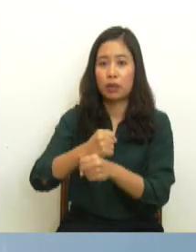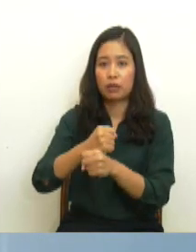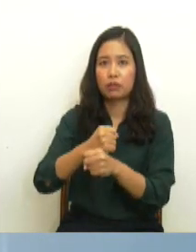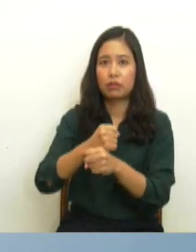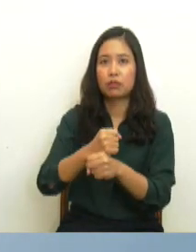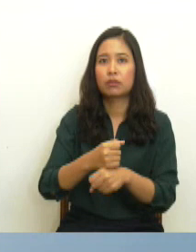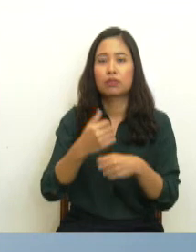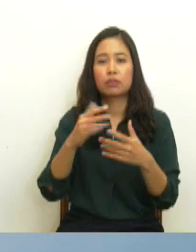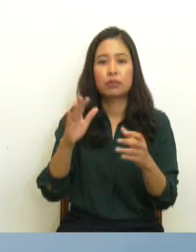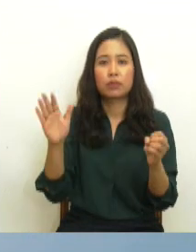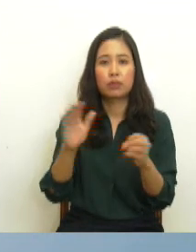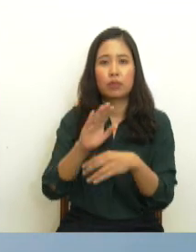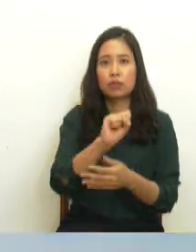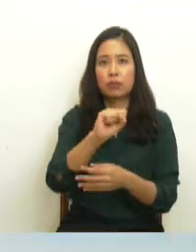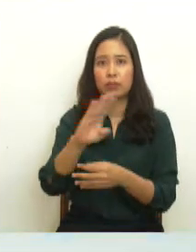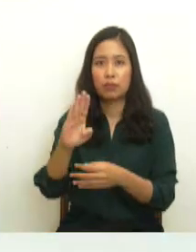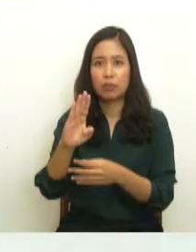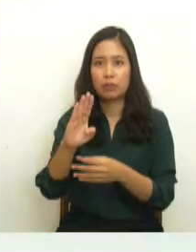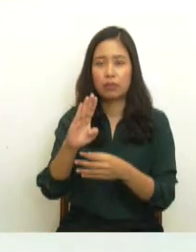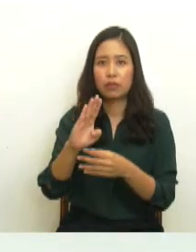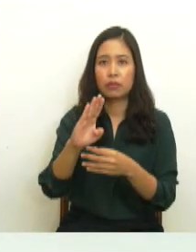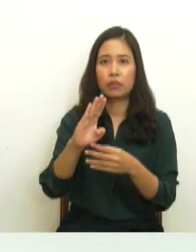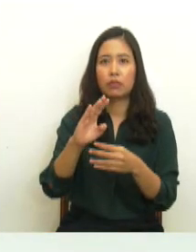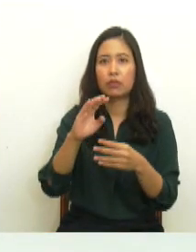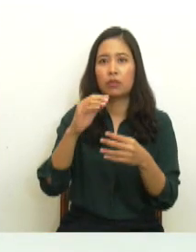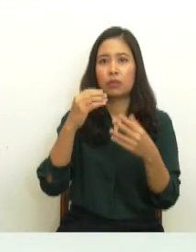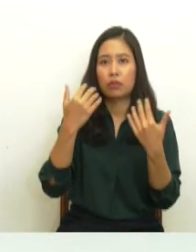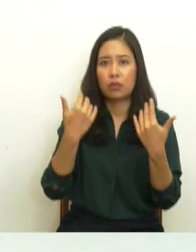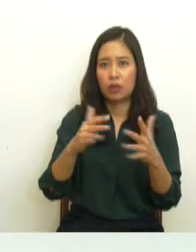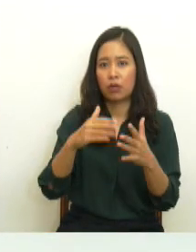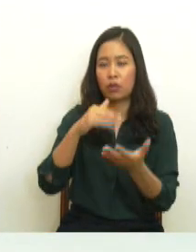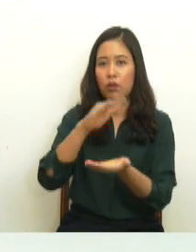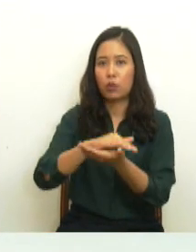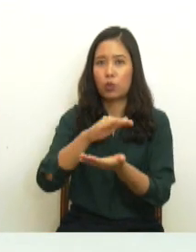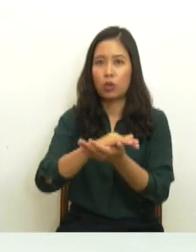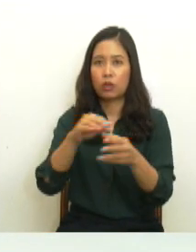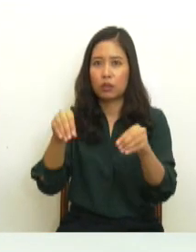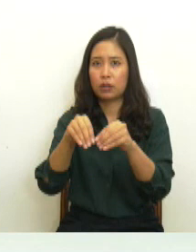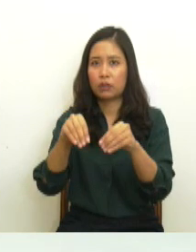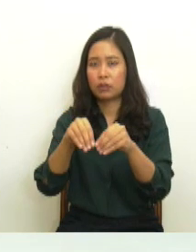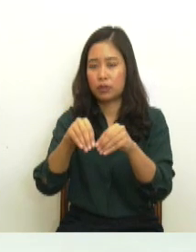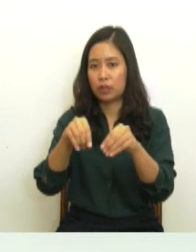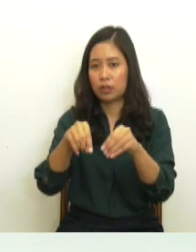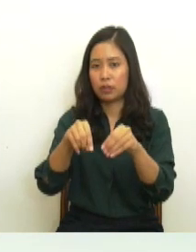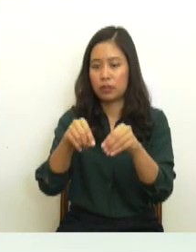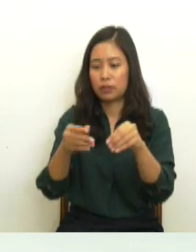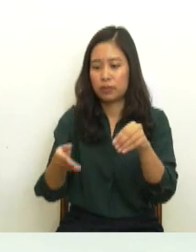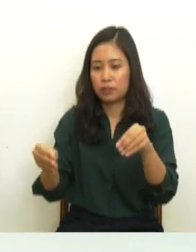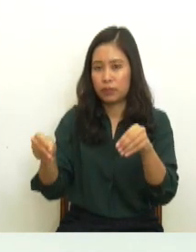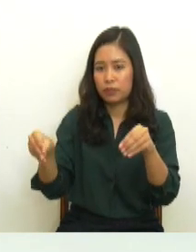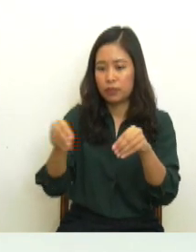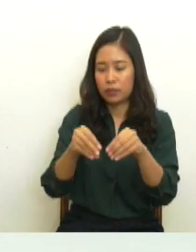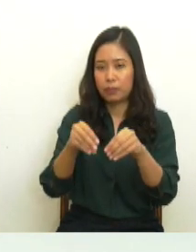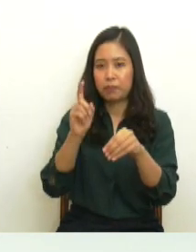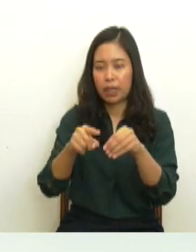ไม่เกิน 4แสนบาทแต่ถ้าท่านจะขยับโรงเรียนของท่านนะครับขึ้นมาเป็นโรงเรียนที่เป็นที่จะเป็นโรงเรียน